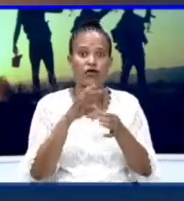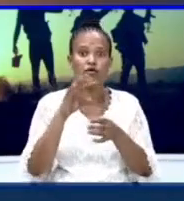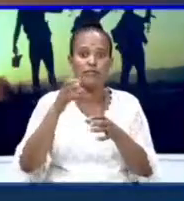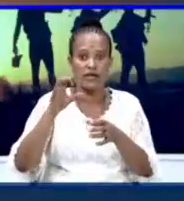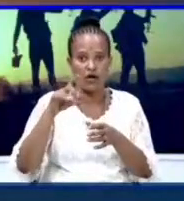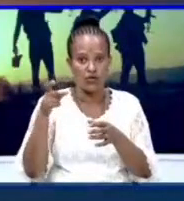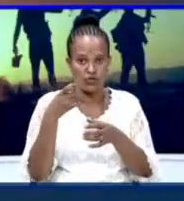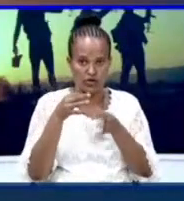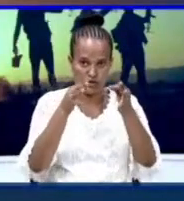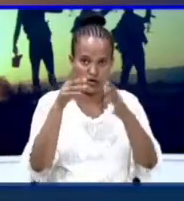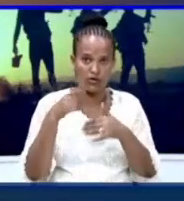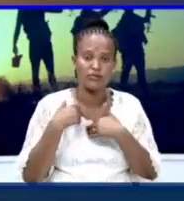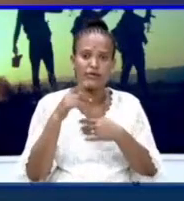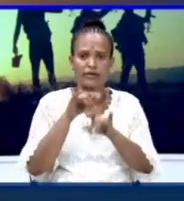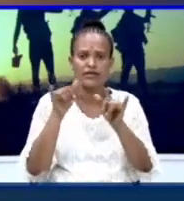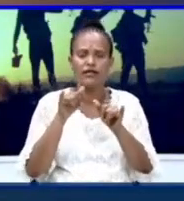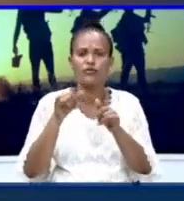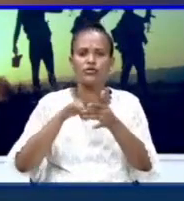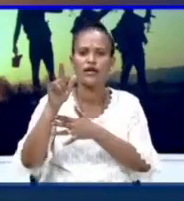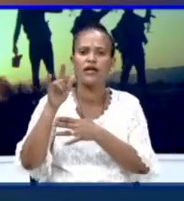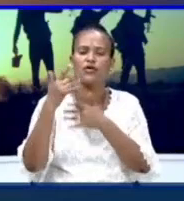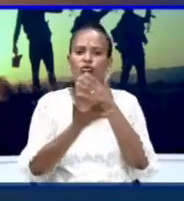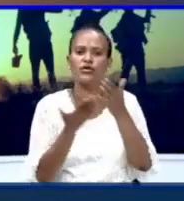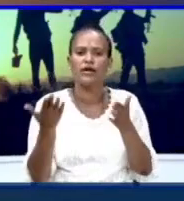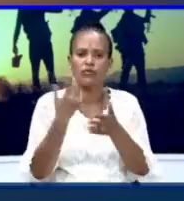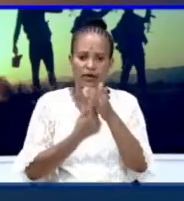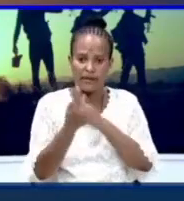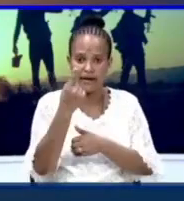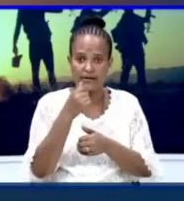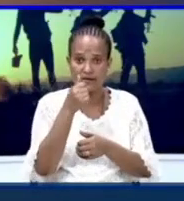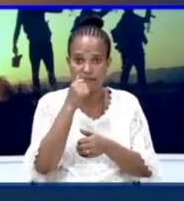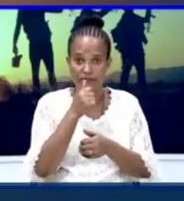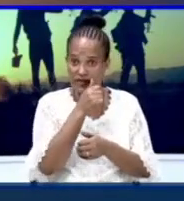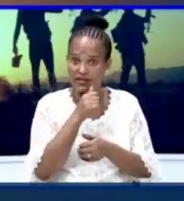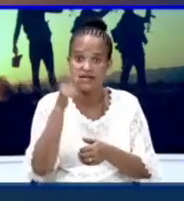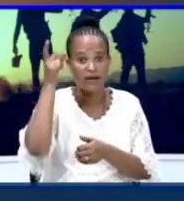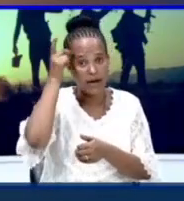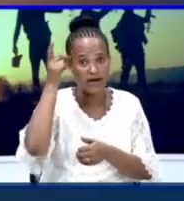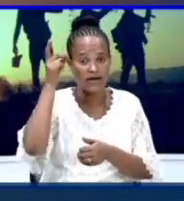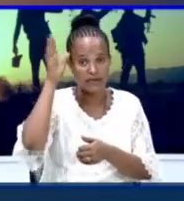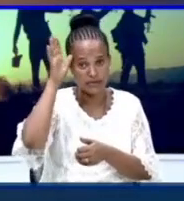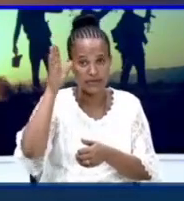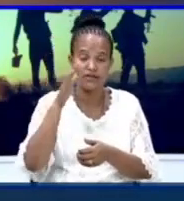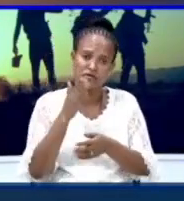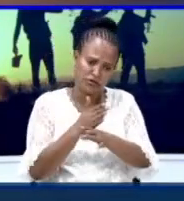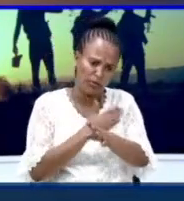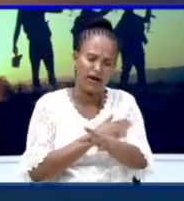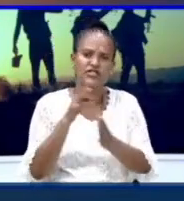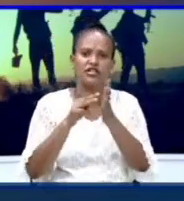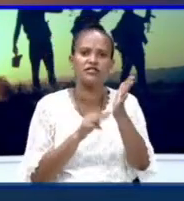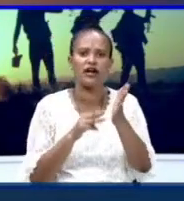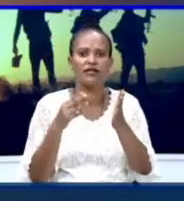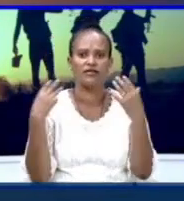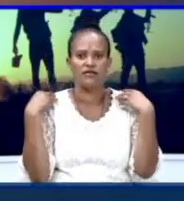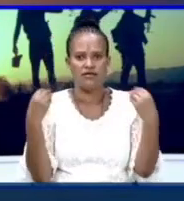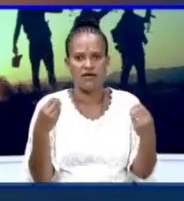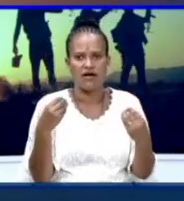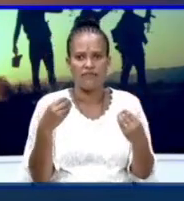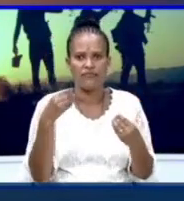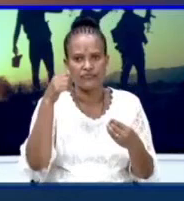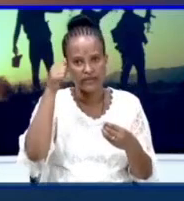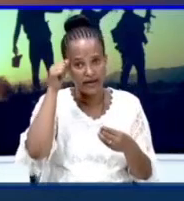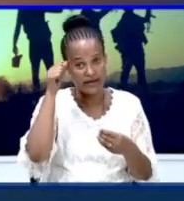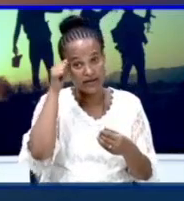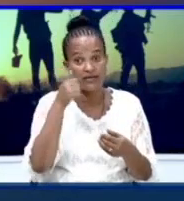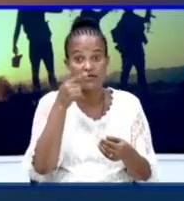ቀጪሉ ኣሎ። ብተመሳሳሊ ወፃኢ ጉዳያት ውልቀ መላኺ ኢሳያስ ኣፈወርቂ የማነ ገረ መስቀል ዝተመሓየሸ ስርዓት ጥዕና ናውቲ ሕክምና ኤርትራ